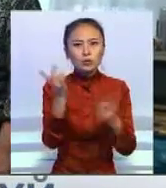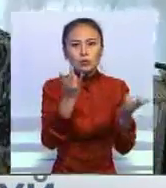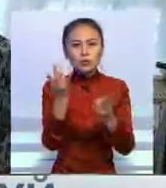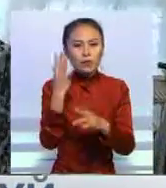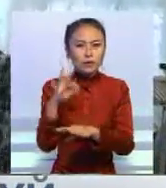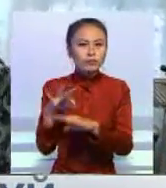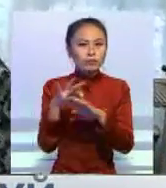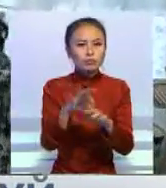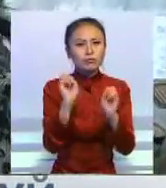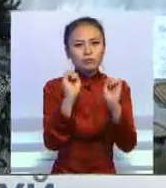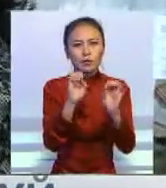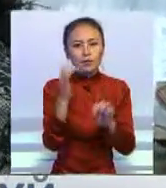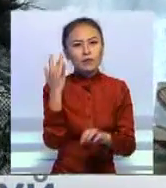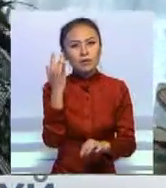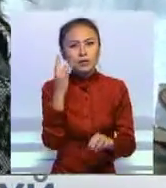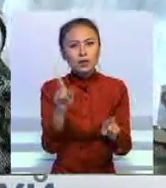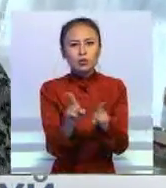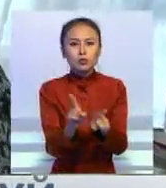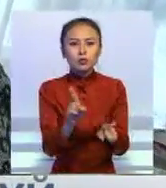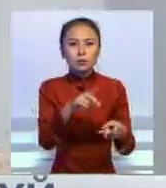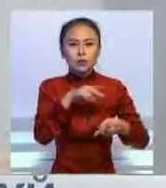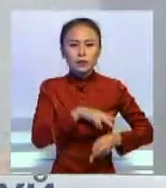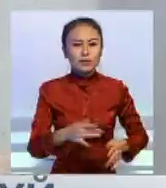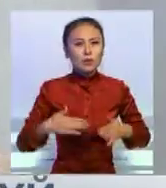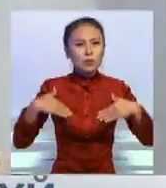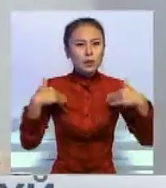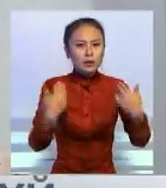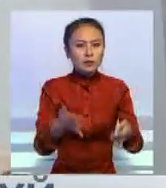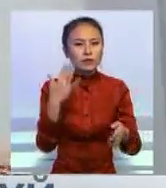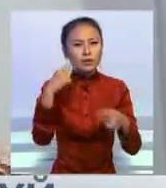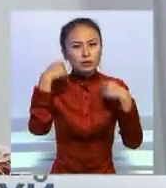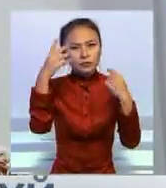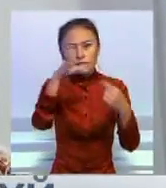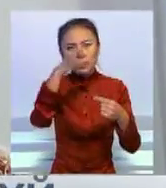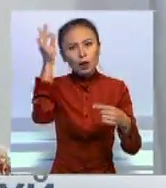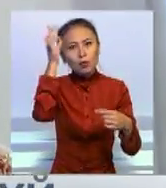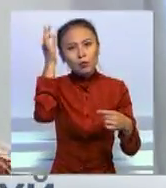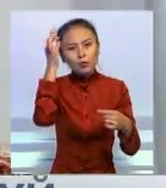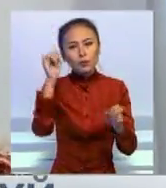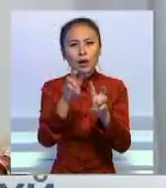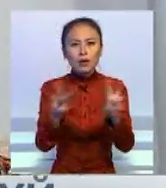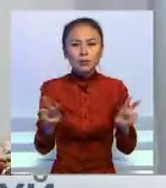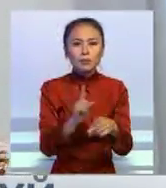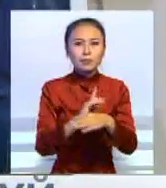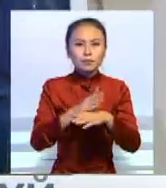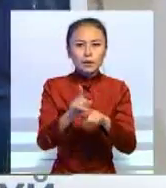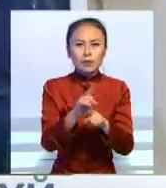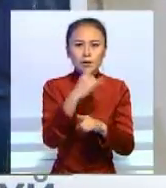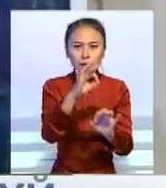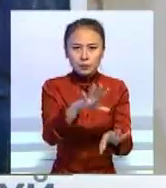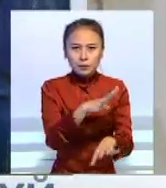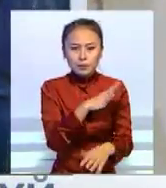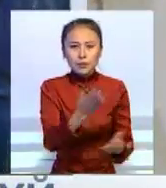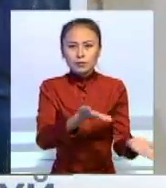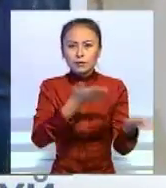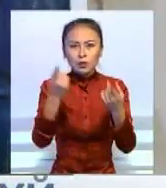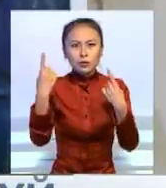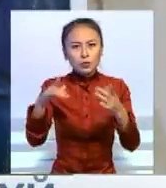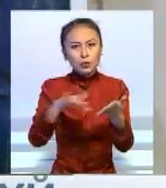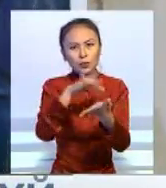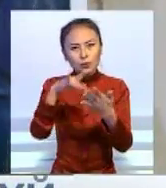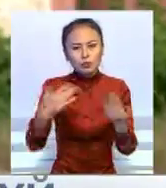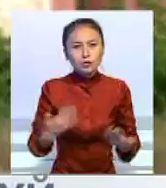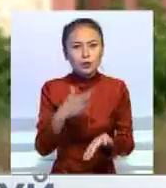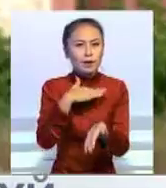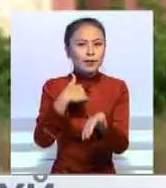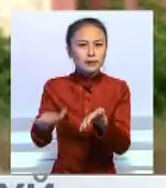жеткізіп беріп тұрады. Еңбек ардагерін мерекеде құттықтап, туған күнін ұмытпайды. Әкімдік бірнеше рет көшуге ұсыныс жасағанмен қария одан бас